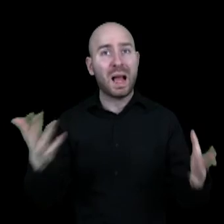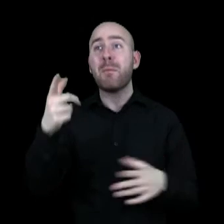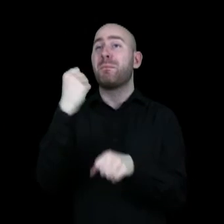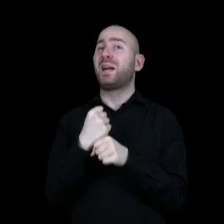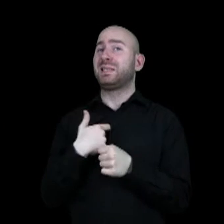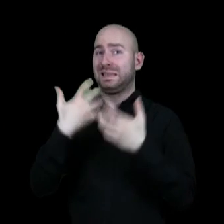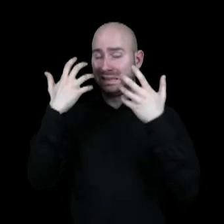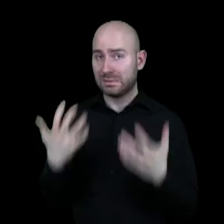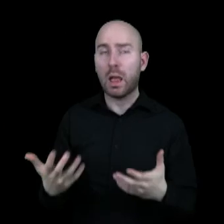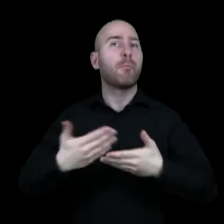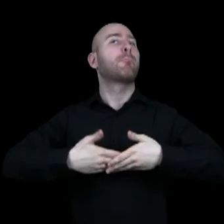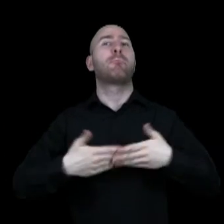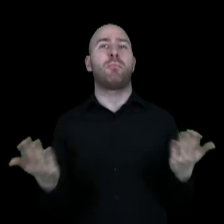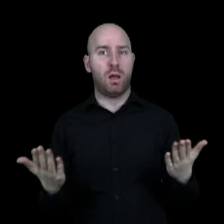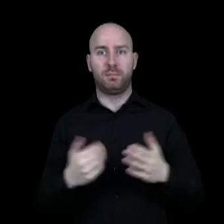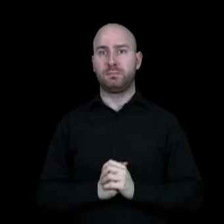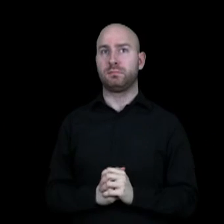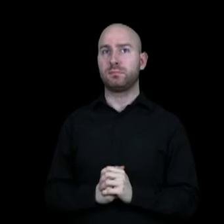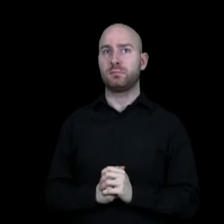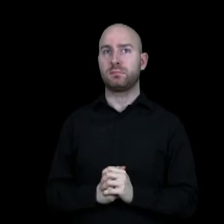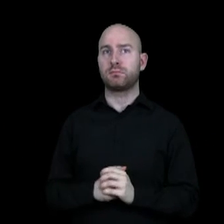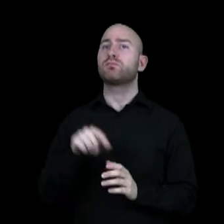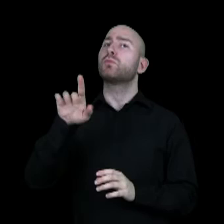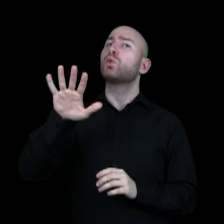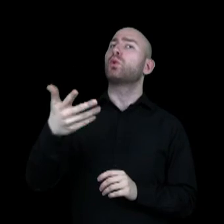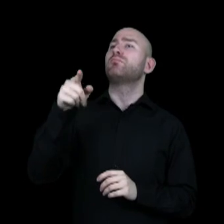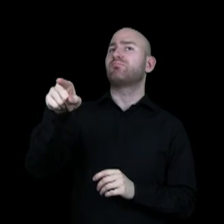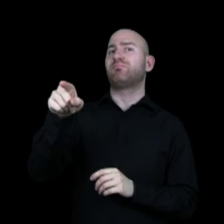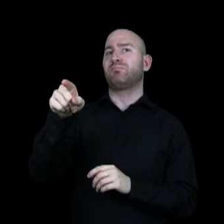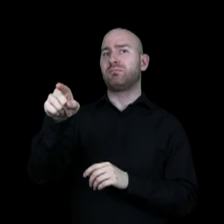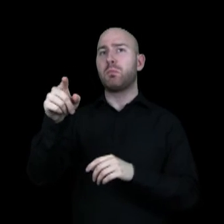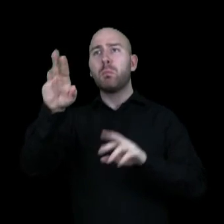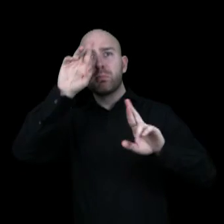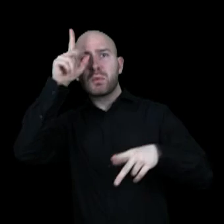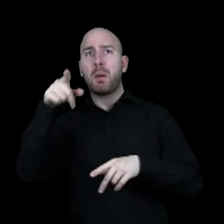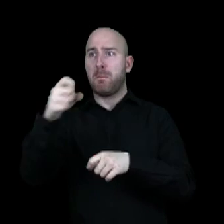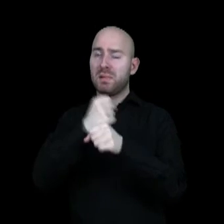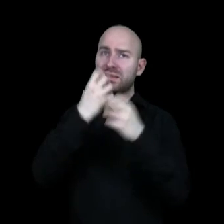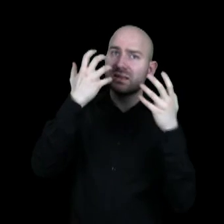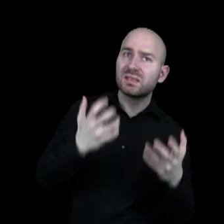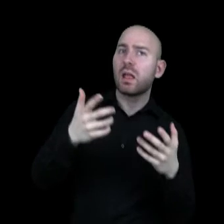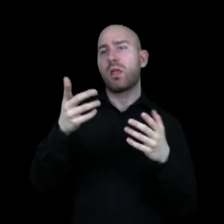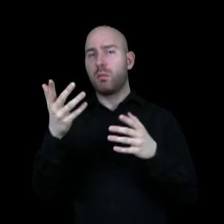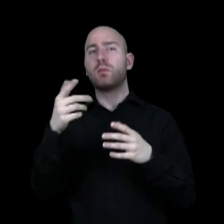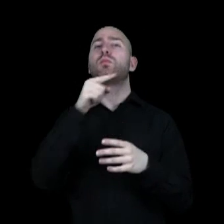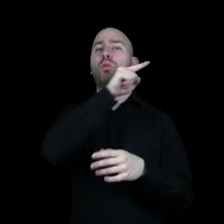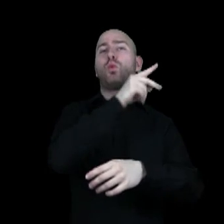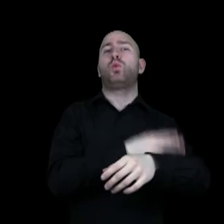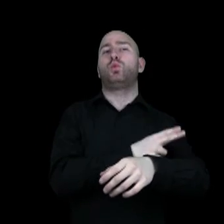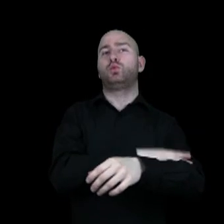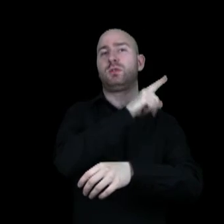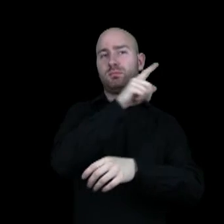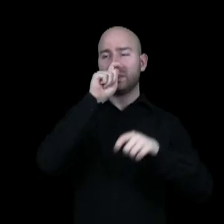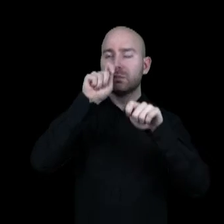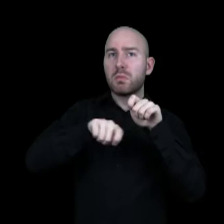pracy bezrobotnym jest ten kto nie ma pracy A chce mieć Jak określić czy ktoś chce mieć pracę